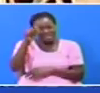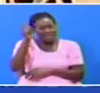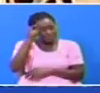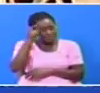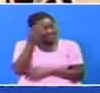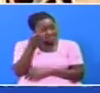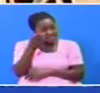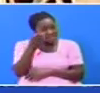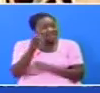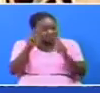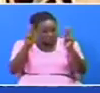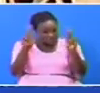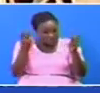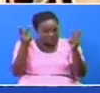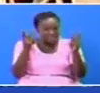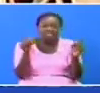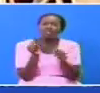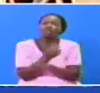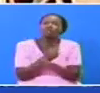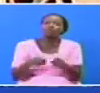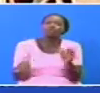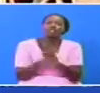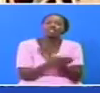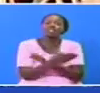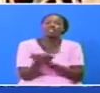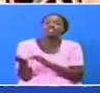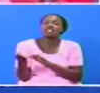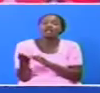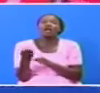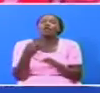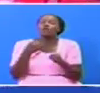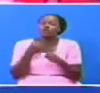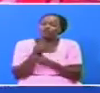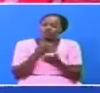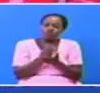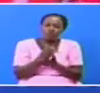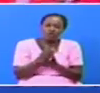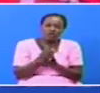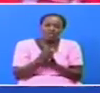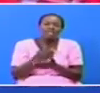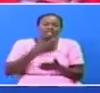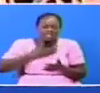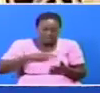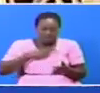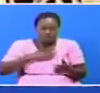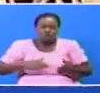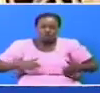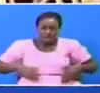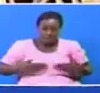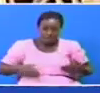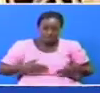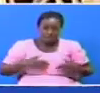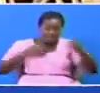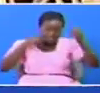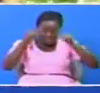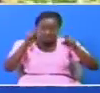ni mzalendo, huwezi kutoa hawa watu. Sisi tutahakikisha ya kuwa Wasamburu wamefurahi na wanajeshi